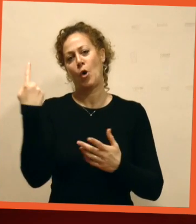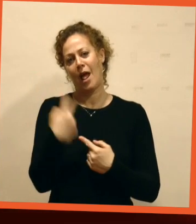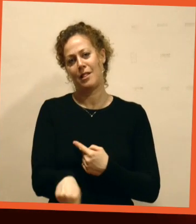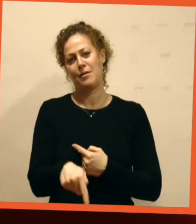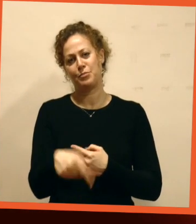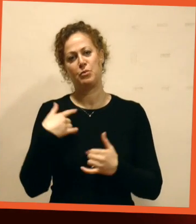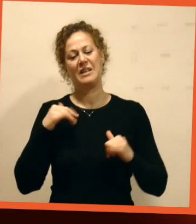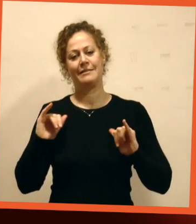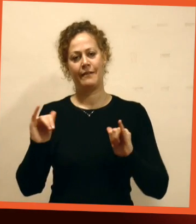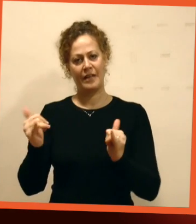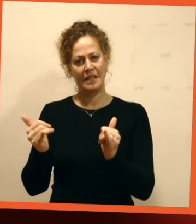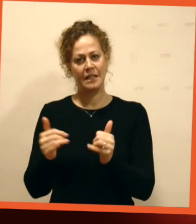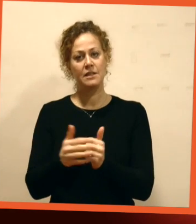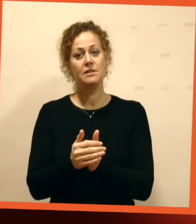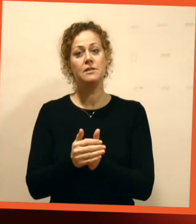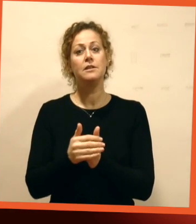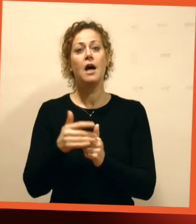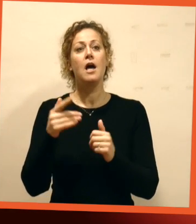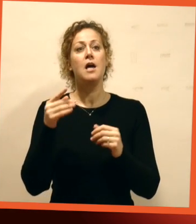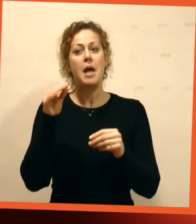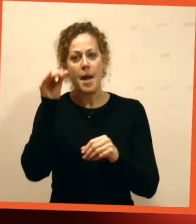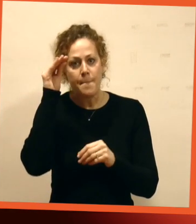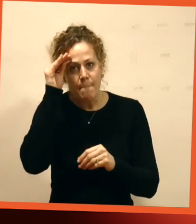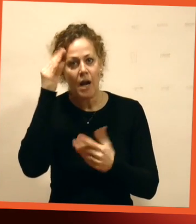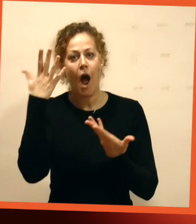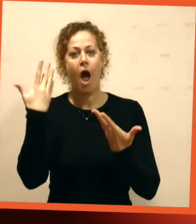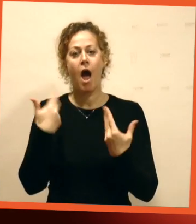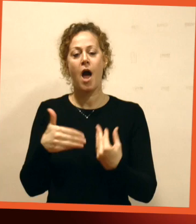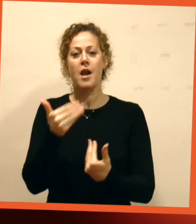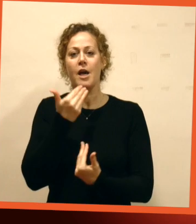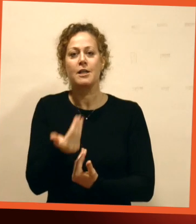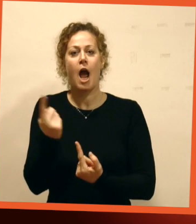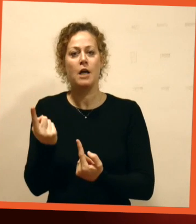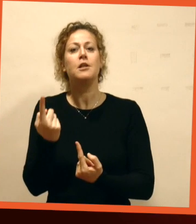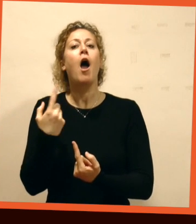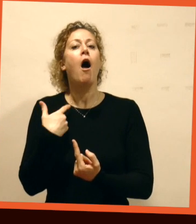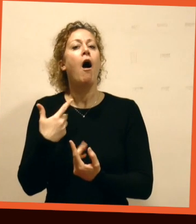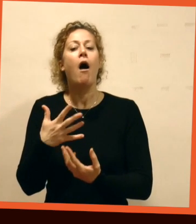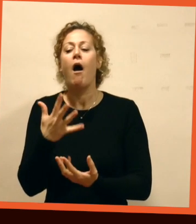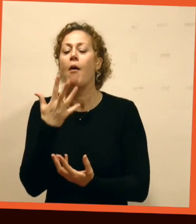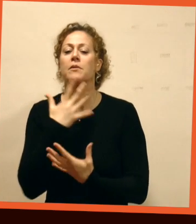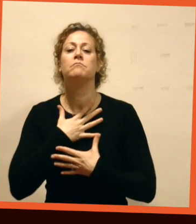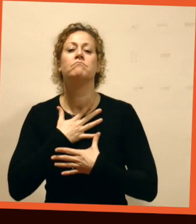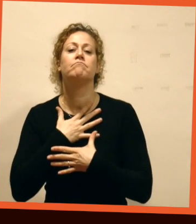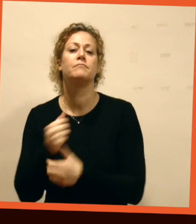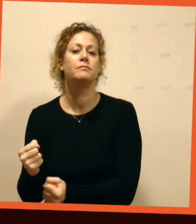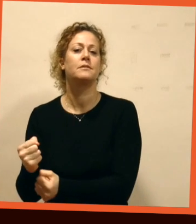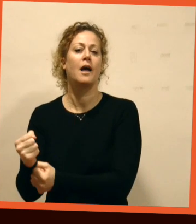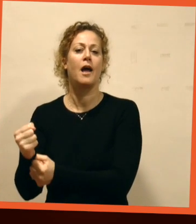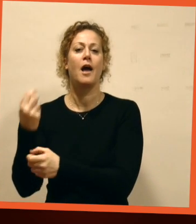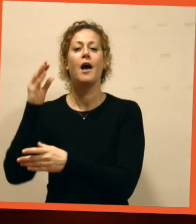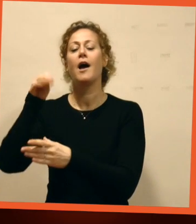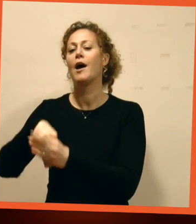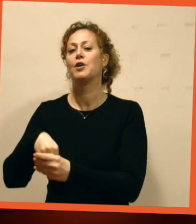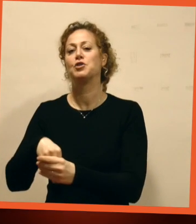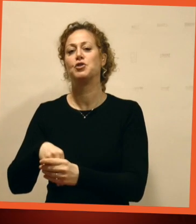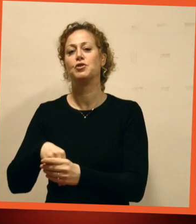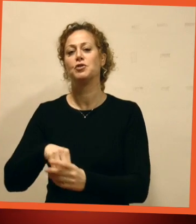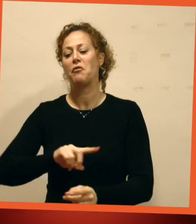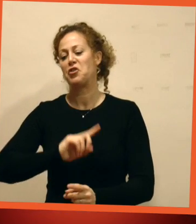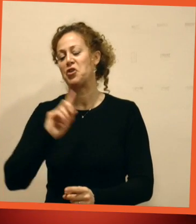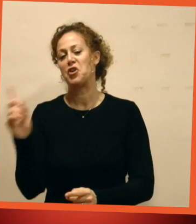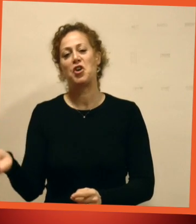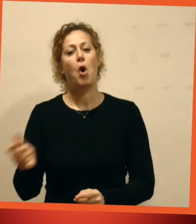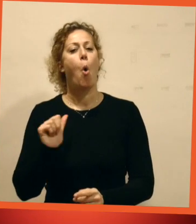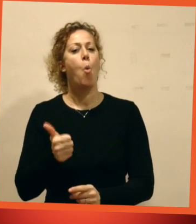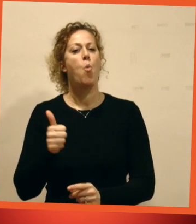divertirsi, imparare anche cose, e alla fine sono rimasta, quindi da 11 anni più che sono, che